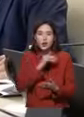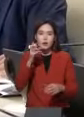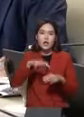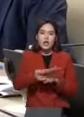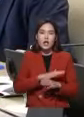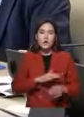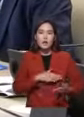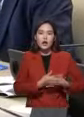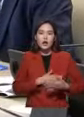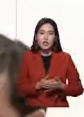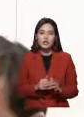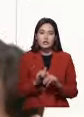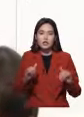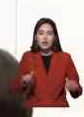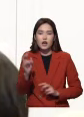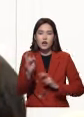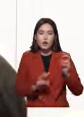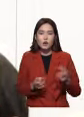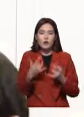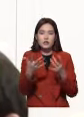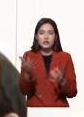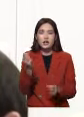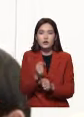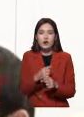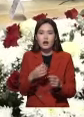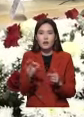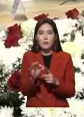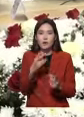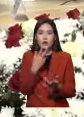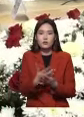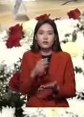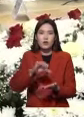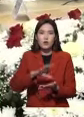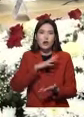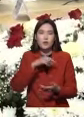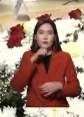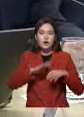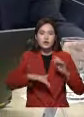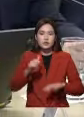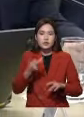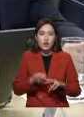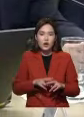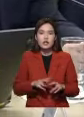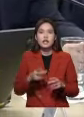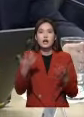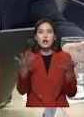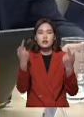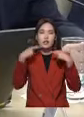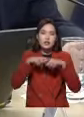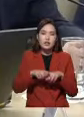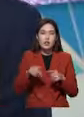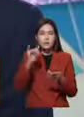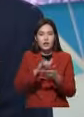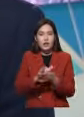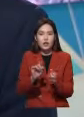ынтымақтастық форумында агроөнеркәсіп кешенін цифрландыру мәселесі талқыға түсті. Қос елдің сарапшылары салаға жаңа технологияны енгізу жылдарын